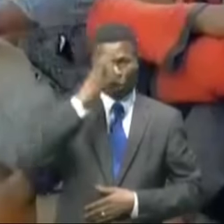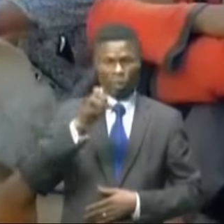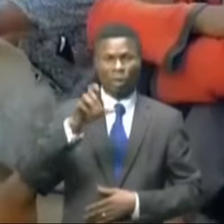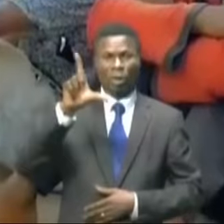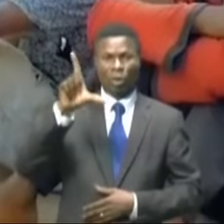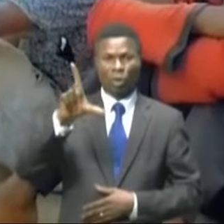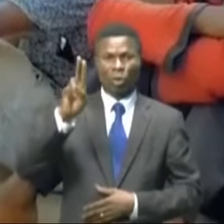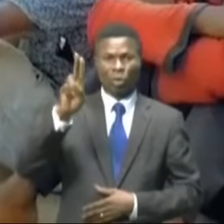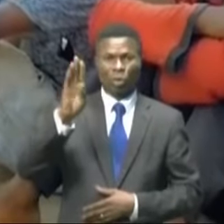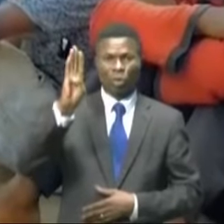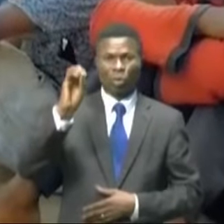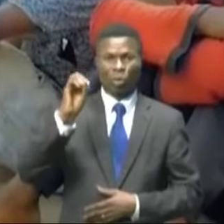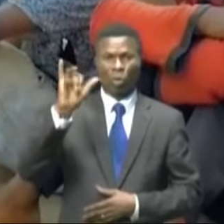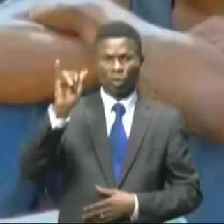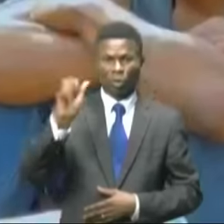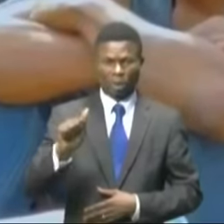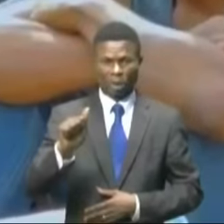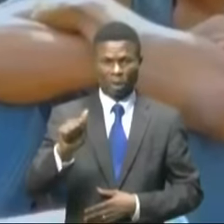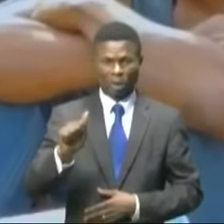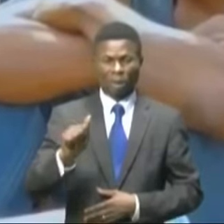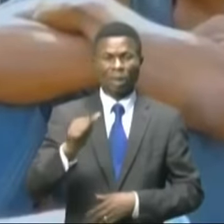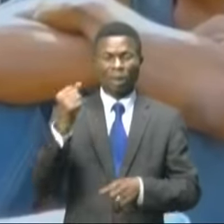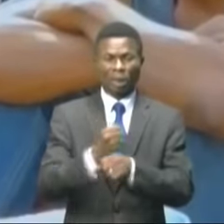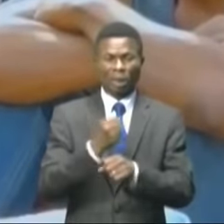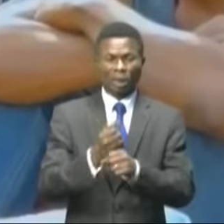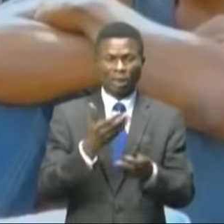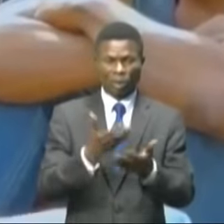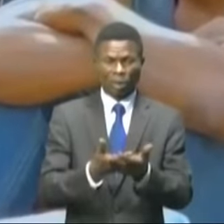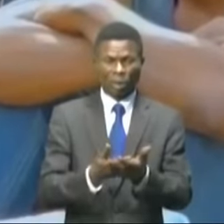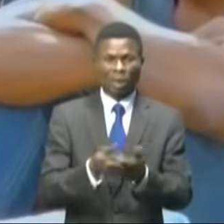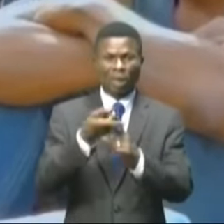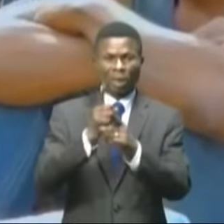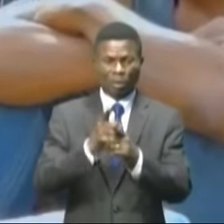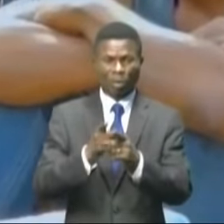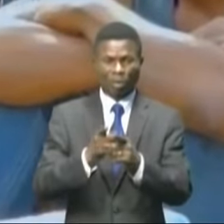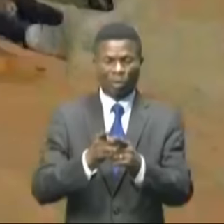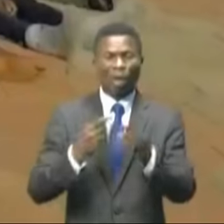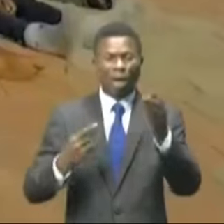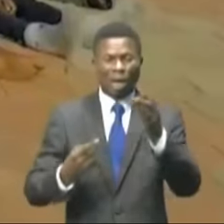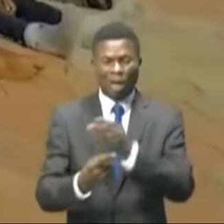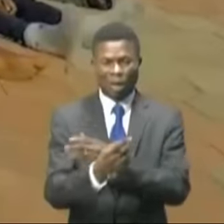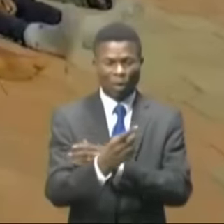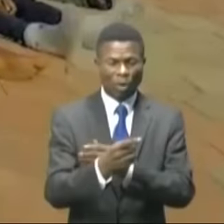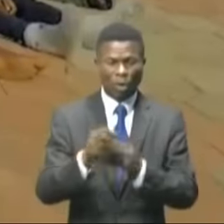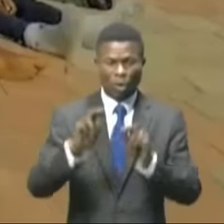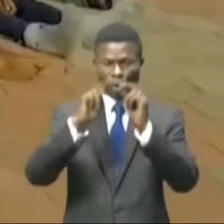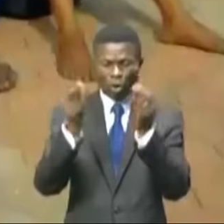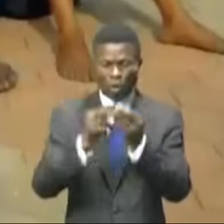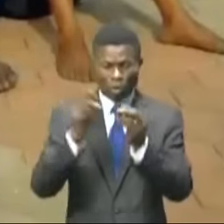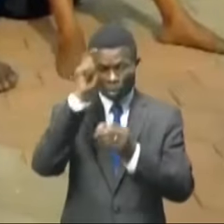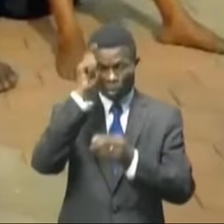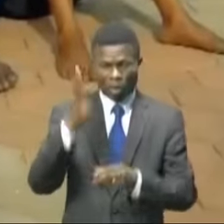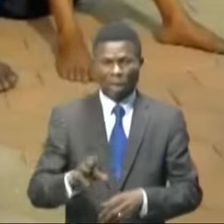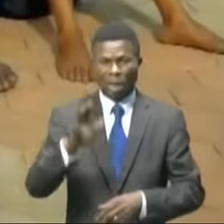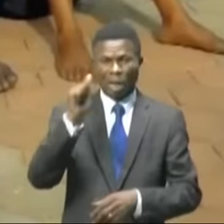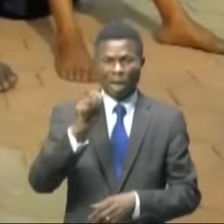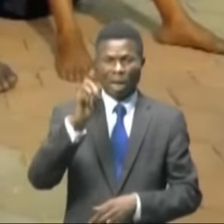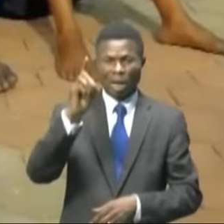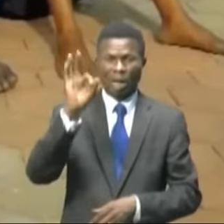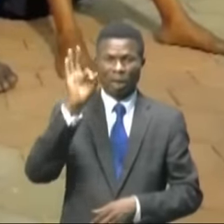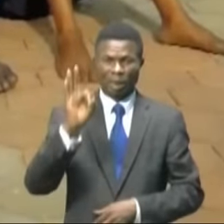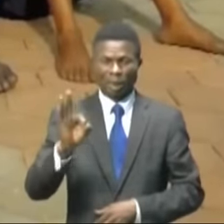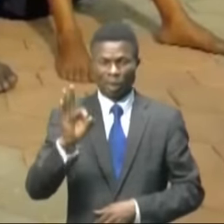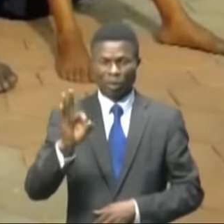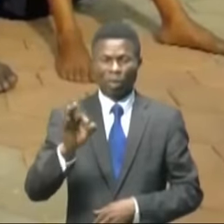Johnny Luboyankashama. Cette moisson est le fruit du démantèlement du réseau terroriste ADEF après